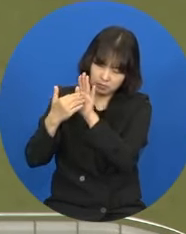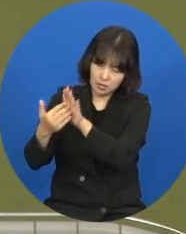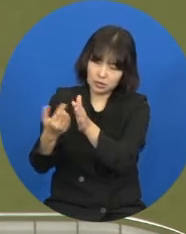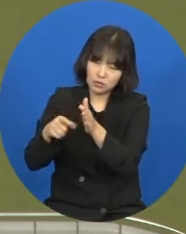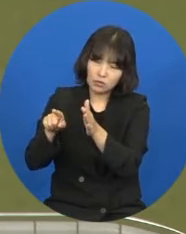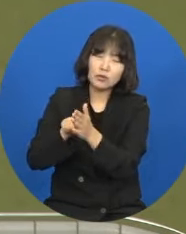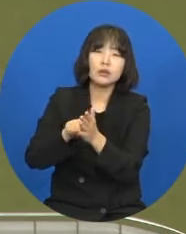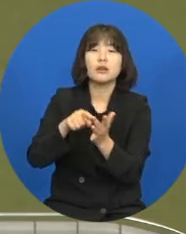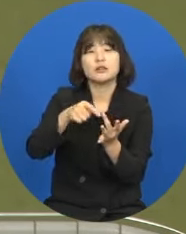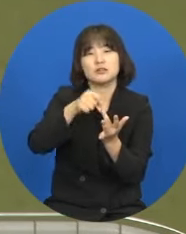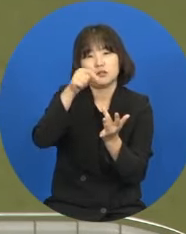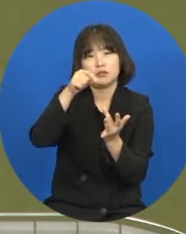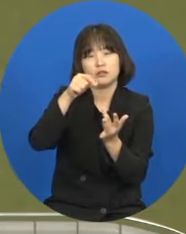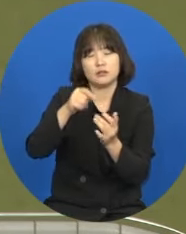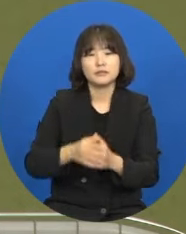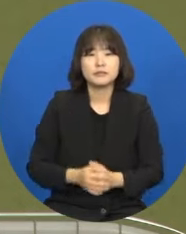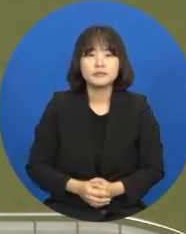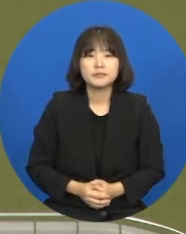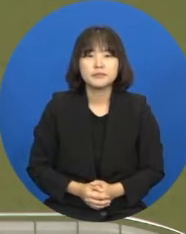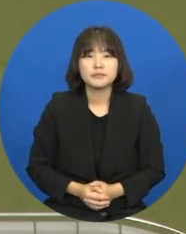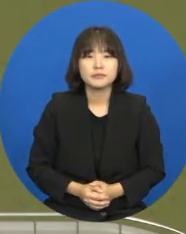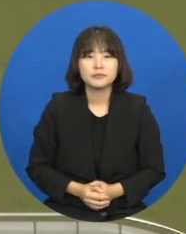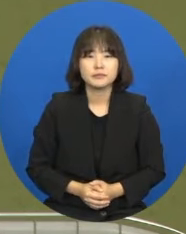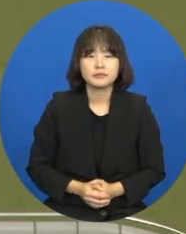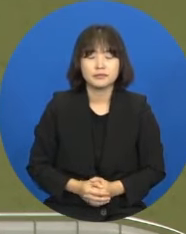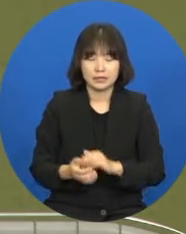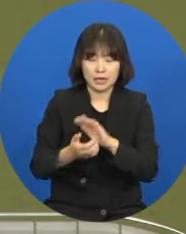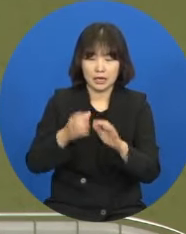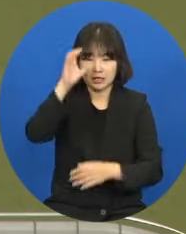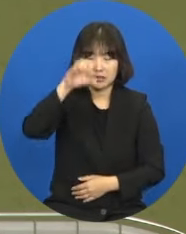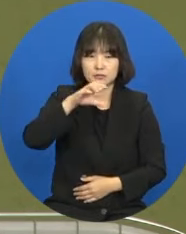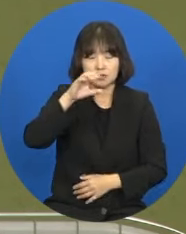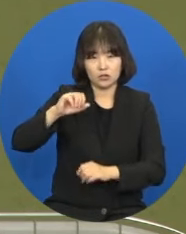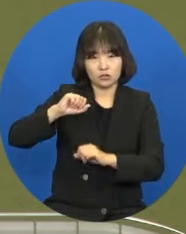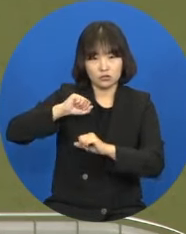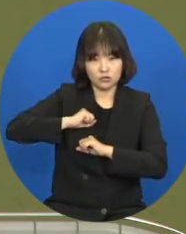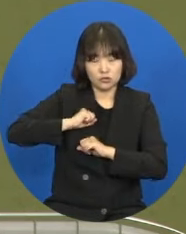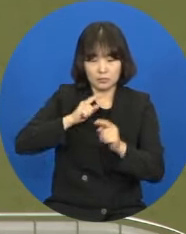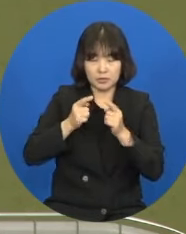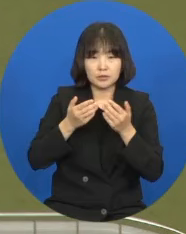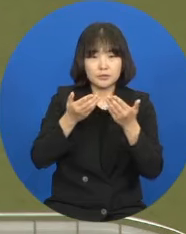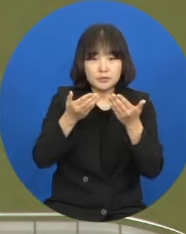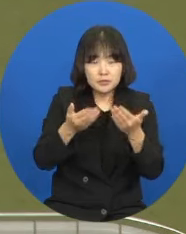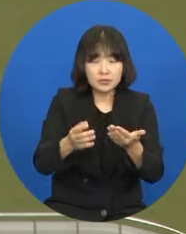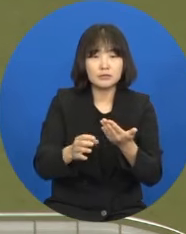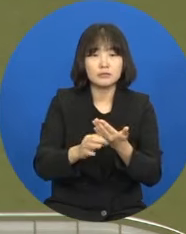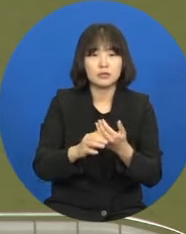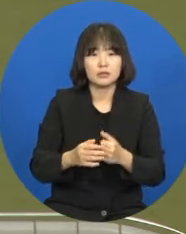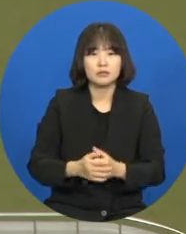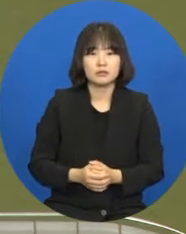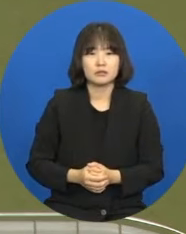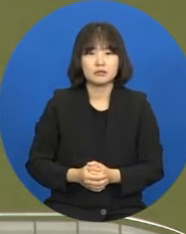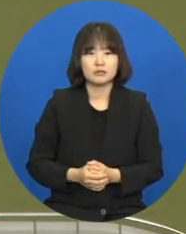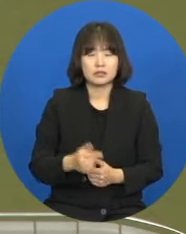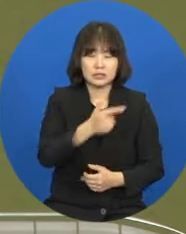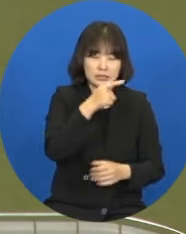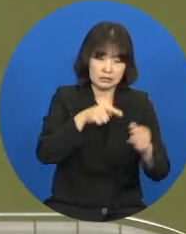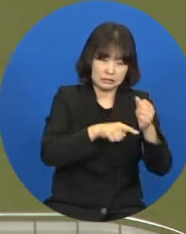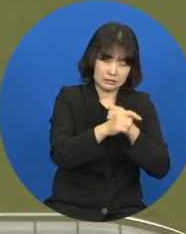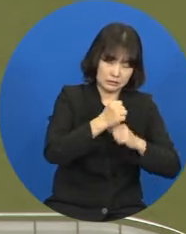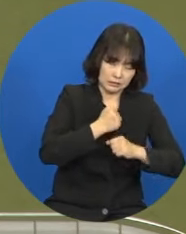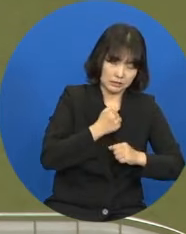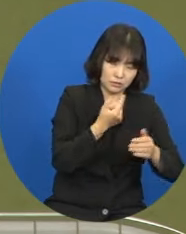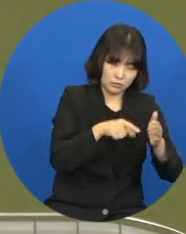있는 겁니다 아까 말씀드린 십자군 원정을 얘기해 드리면 대의 명분을 지키기 위해서 쫙